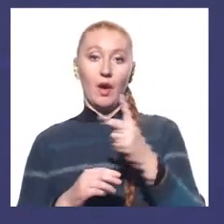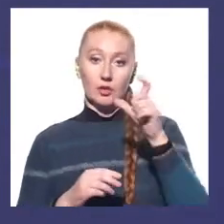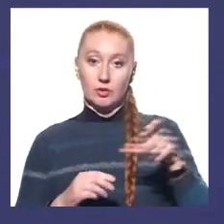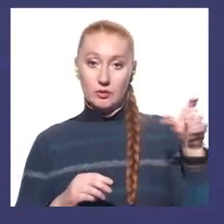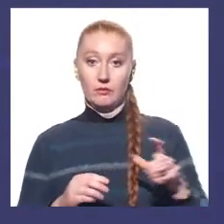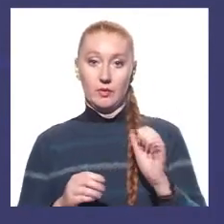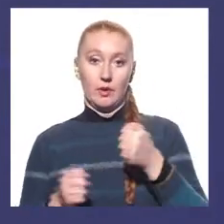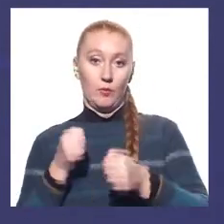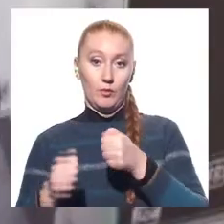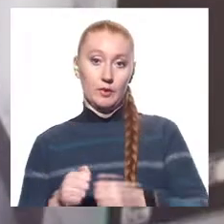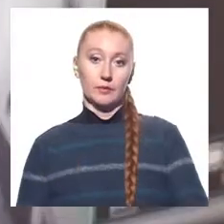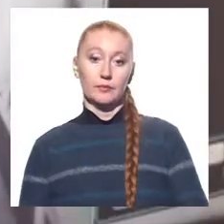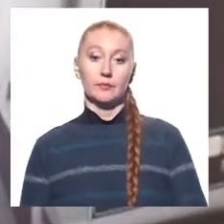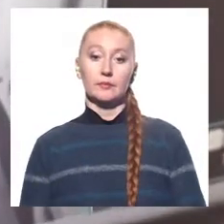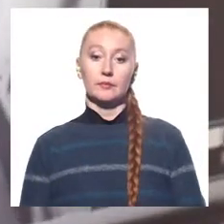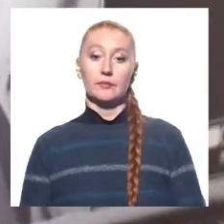громадських діячів.